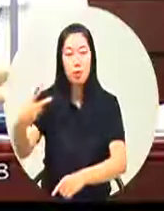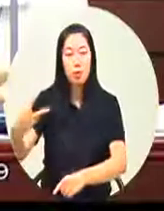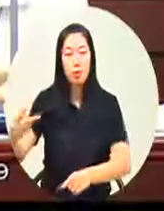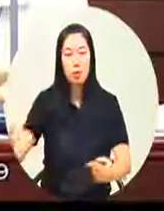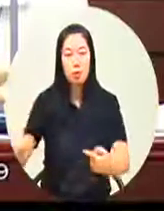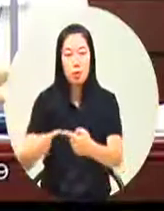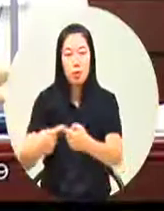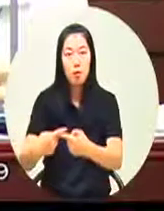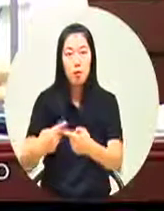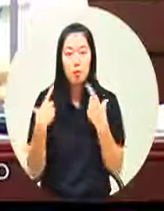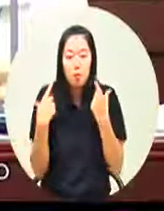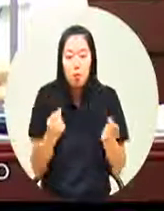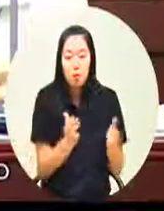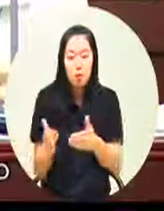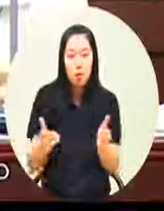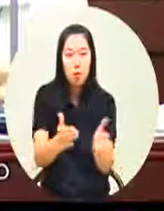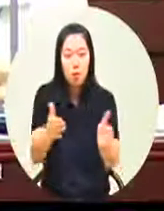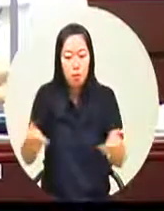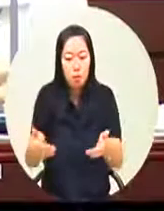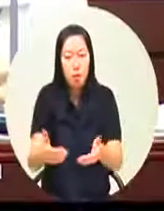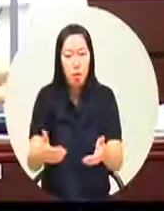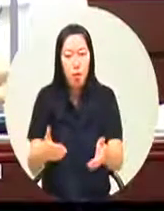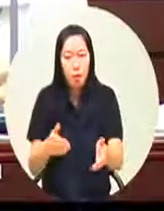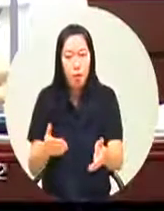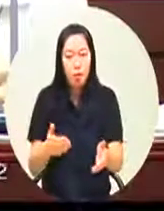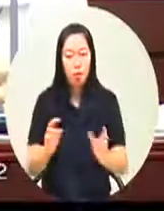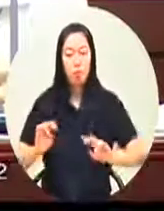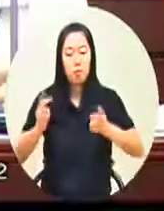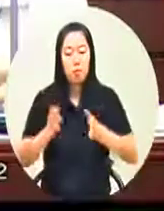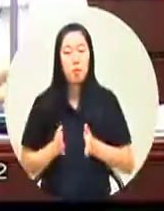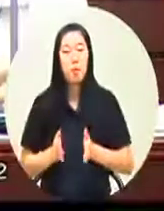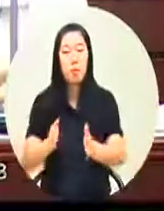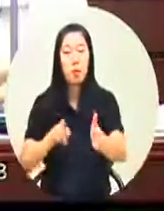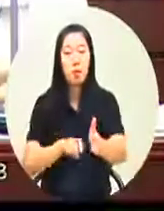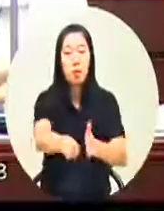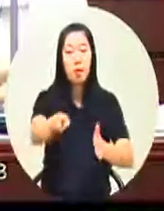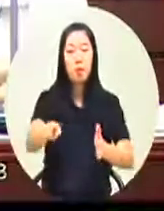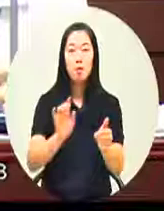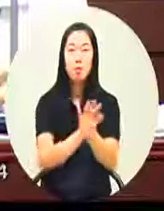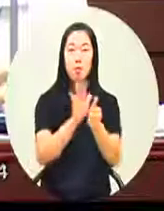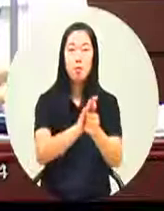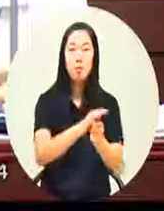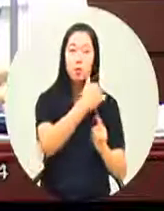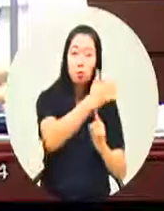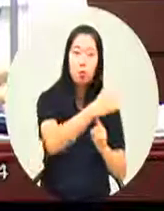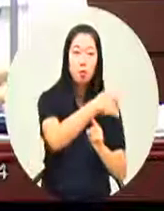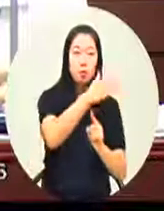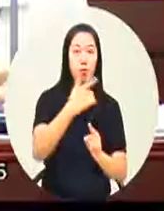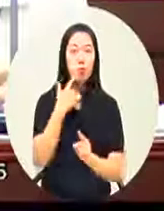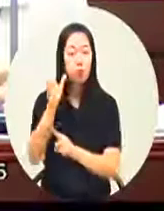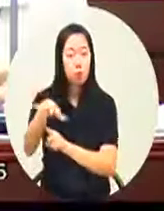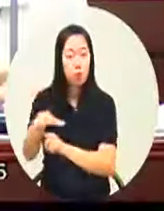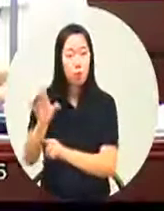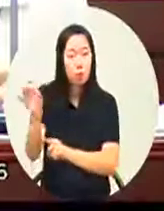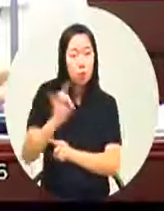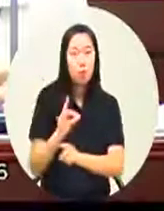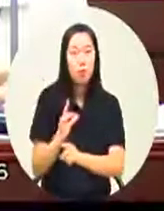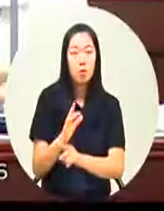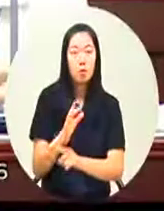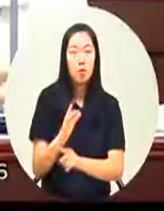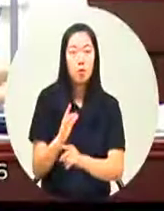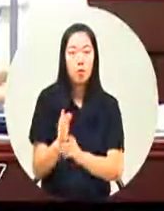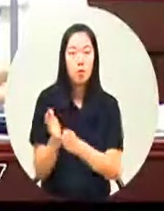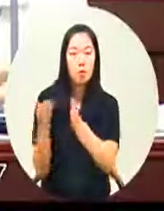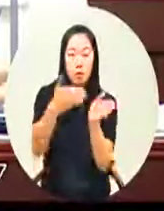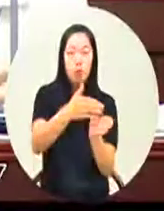截弯取直跟拓宽，确实是有助于我们旗美地区 利用这个往台南的方